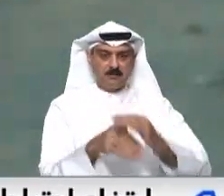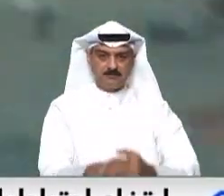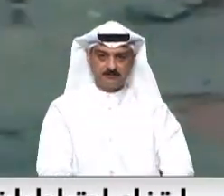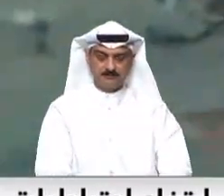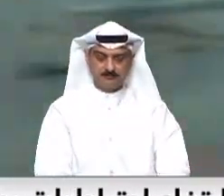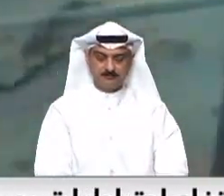الشاطئ